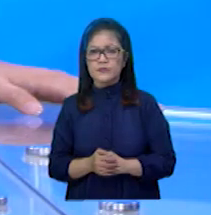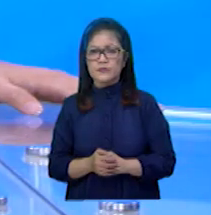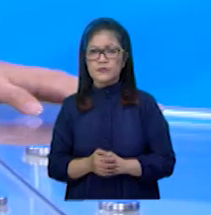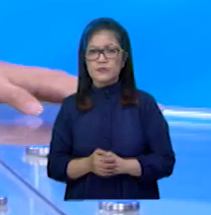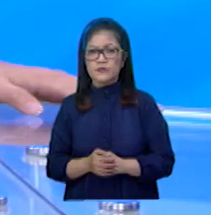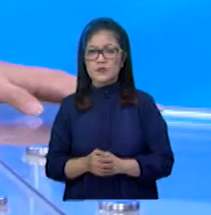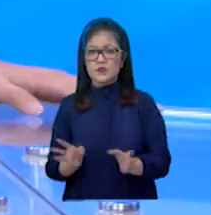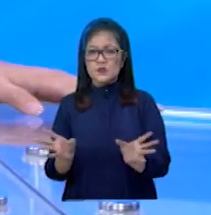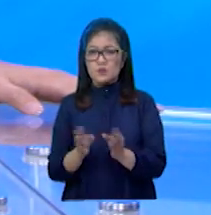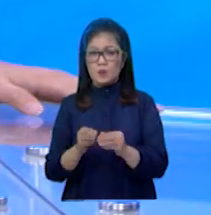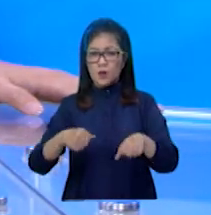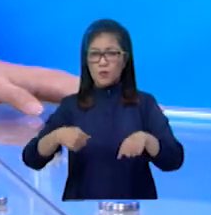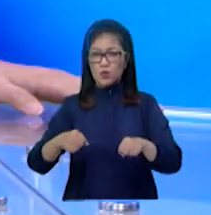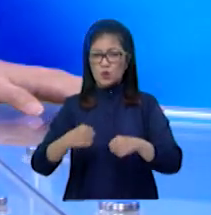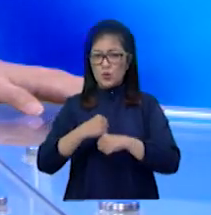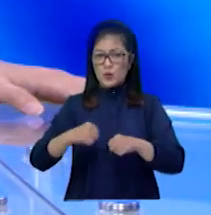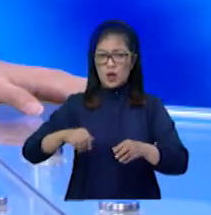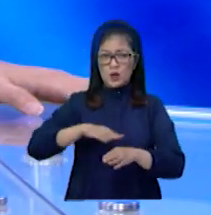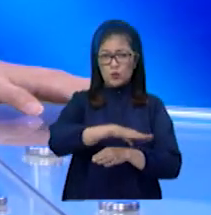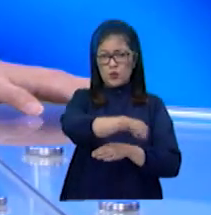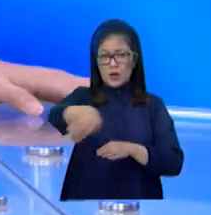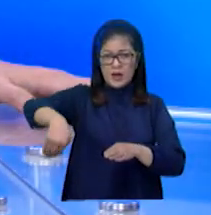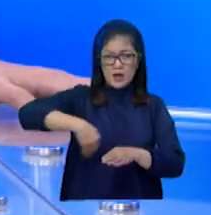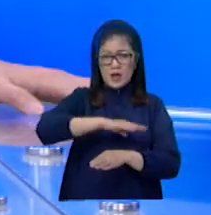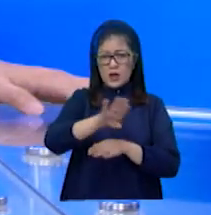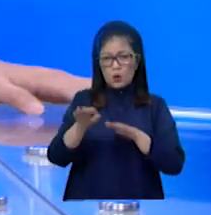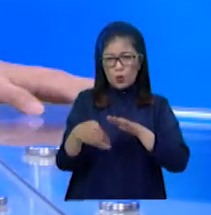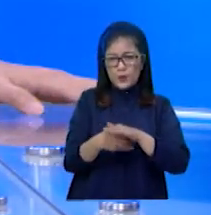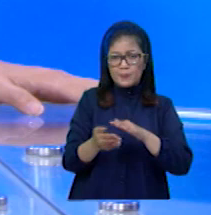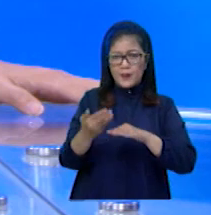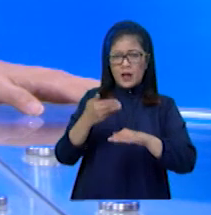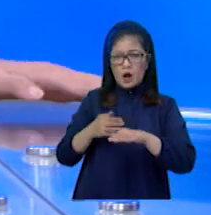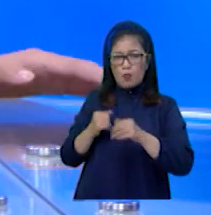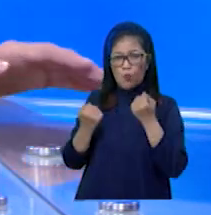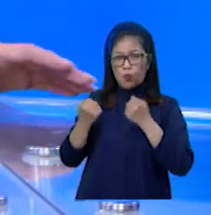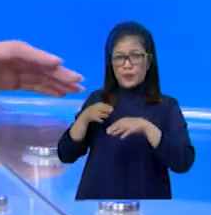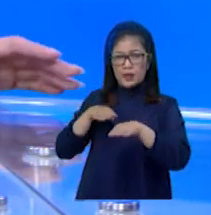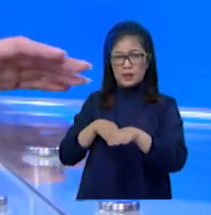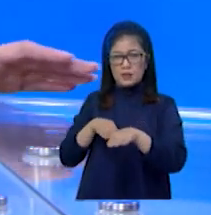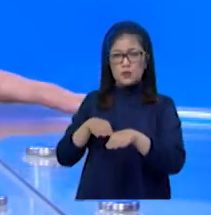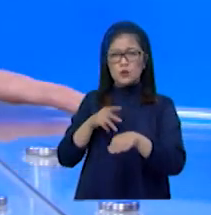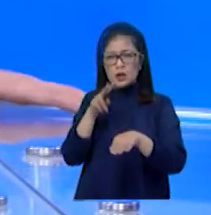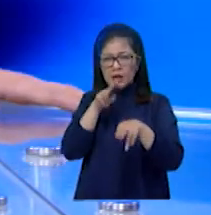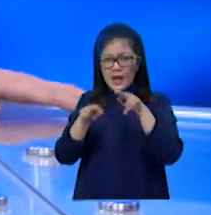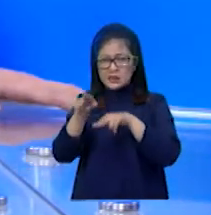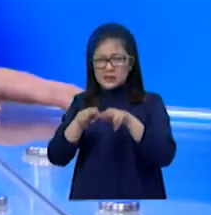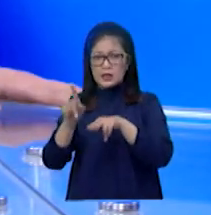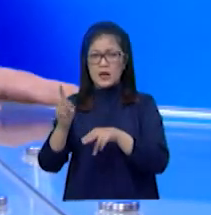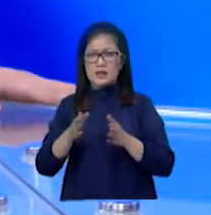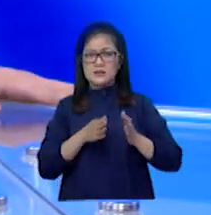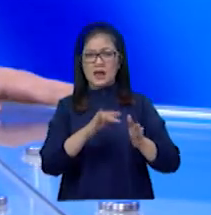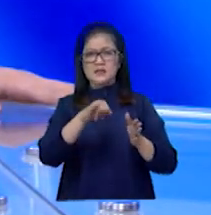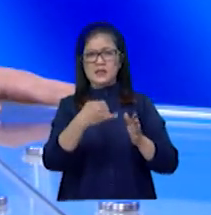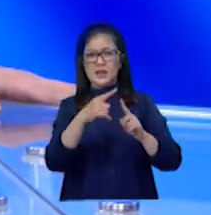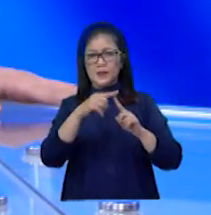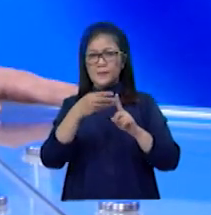Pemirsa, sejumlah pengendara sepeda motor nekat memutar arah dan bersembunyi di belakang mobil demi menghindari razia zebra jaya di Jalan Layang Jati